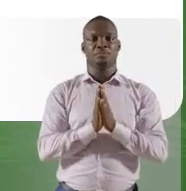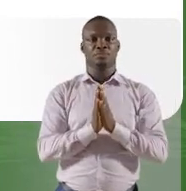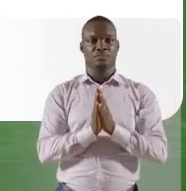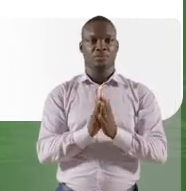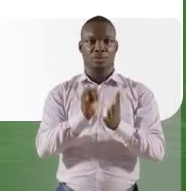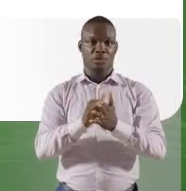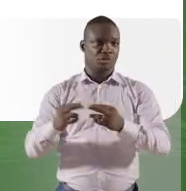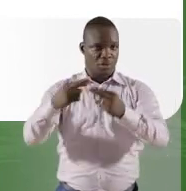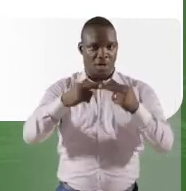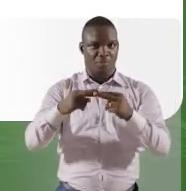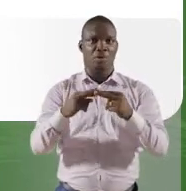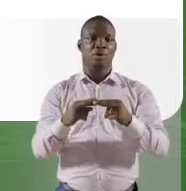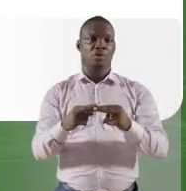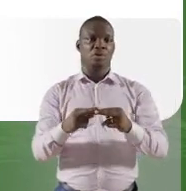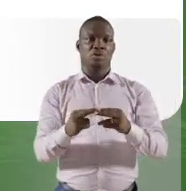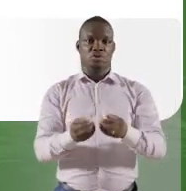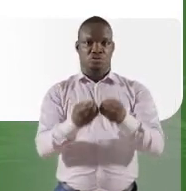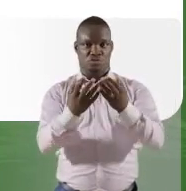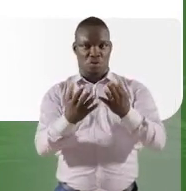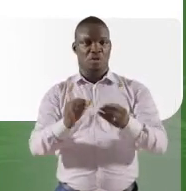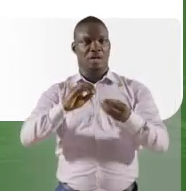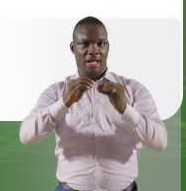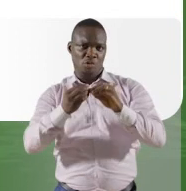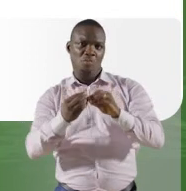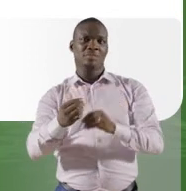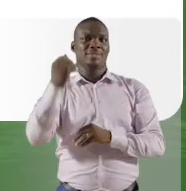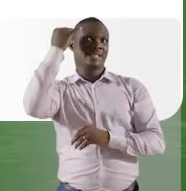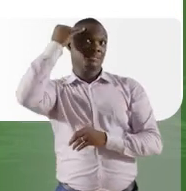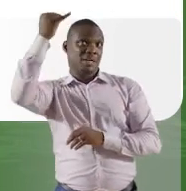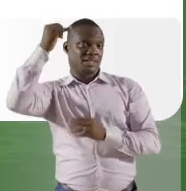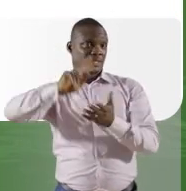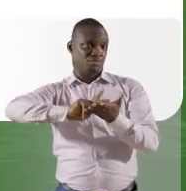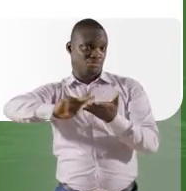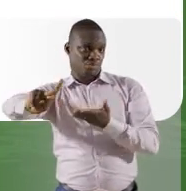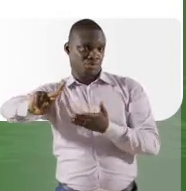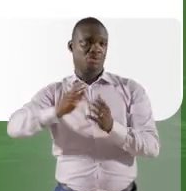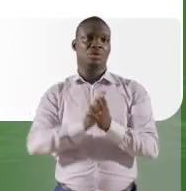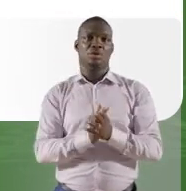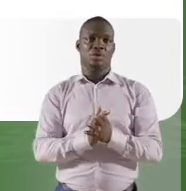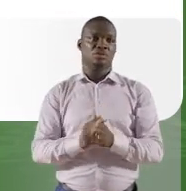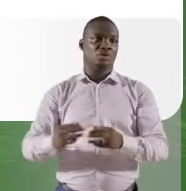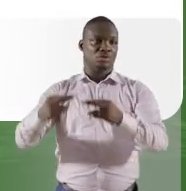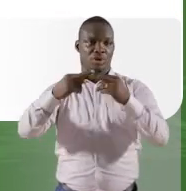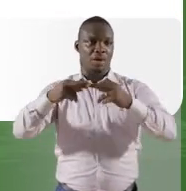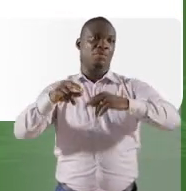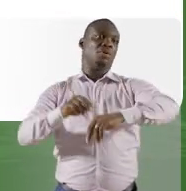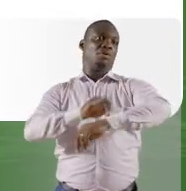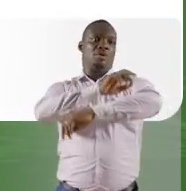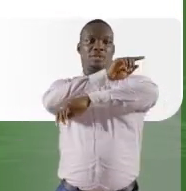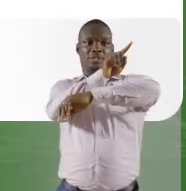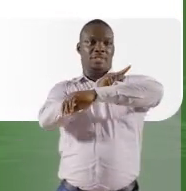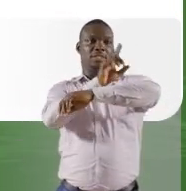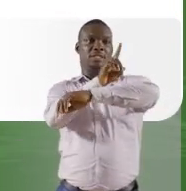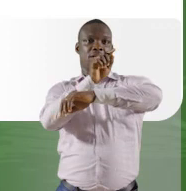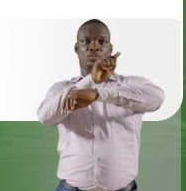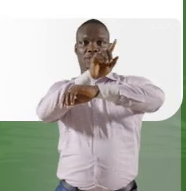Ce rapport donnant un nombre imaginaire pur, le rapport donc ZD moins